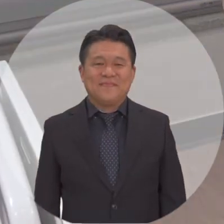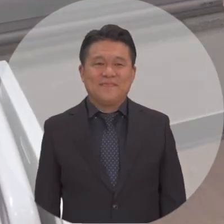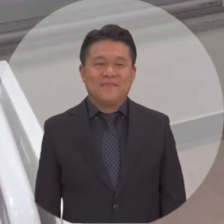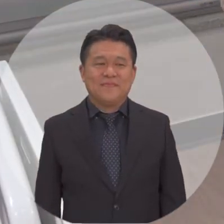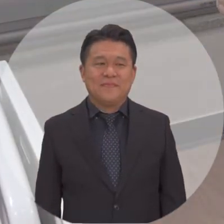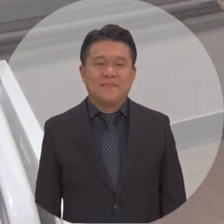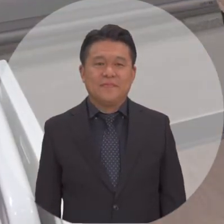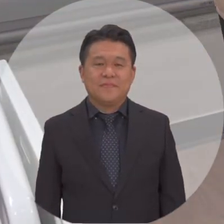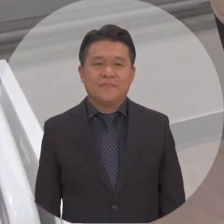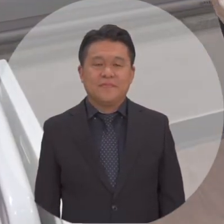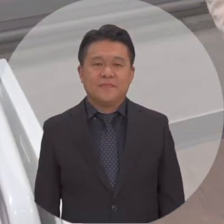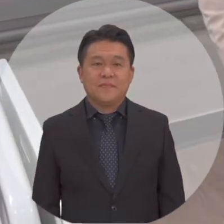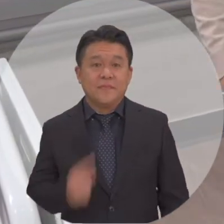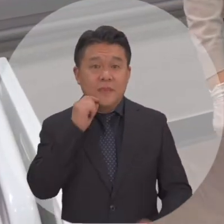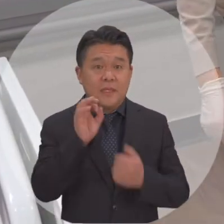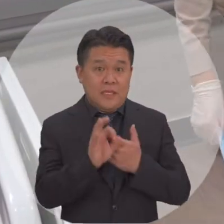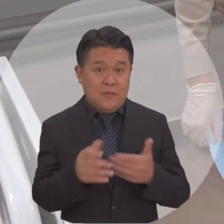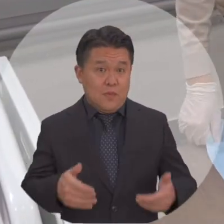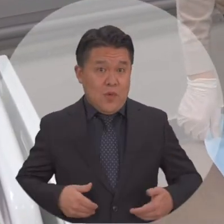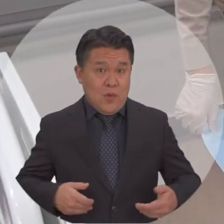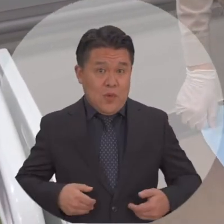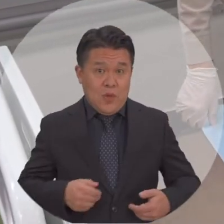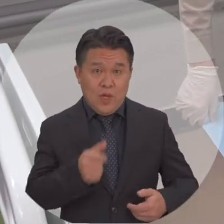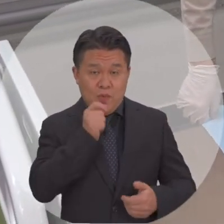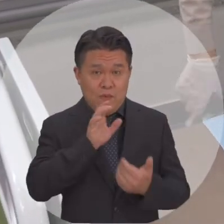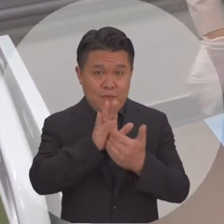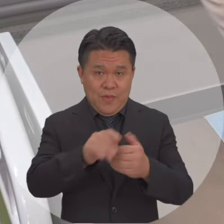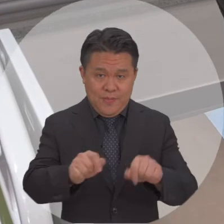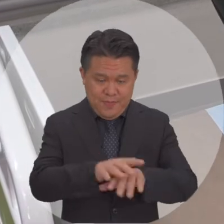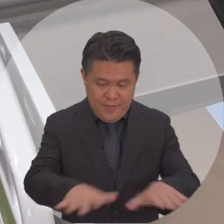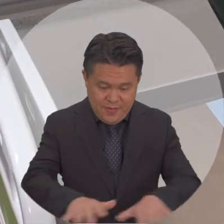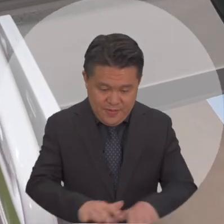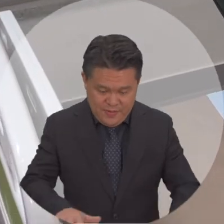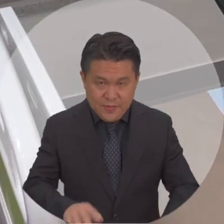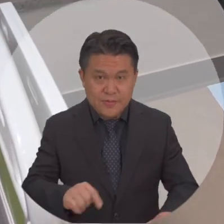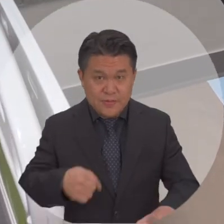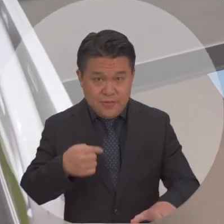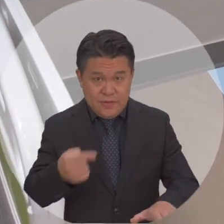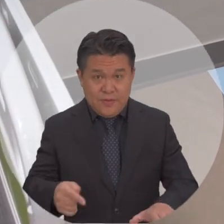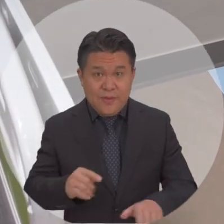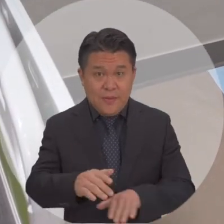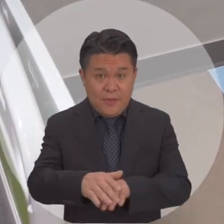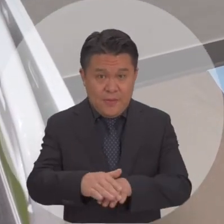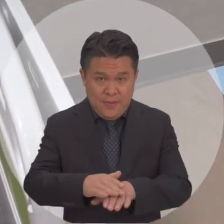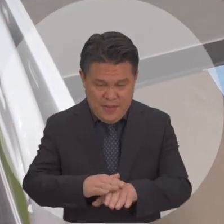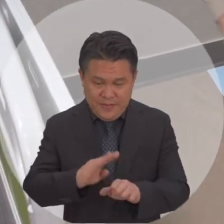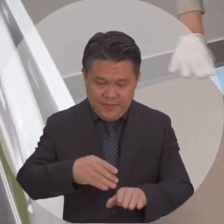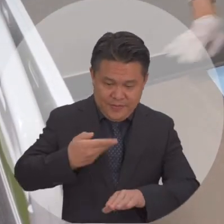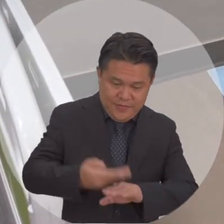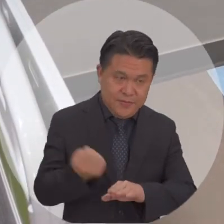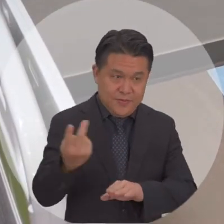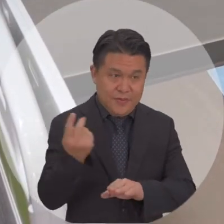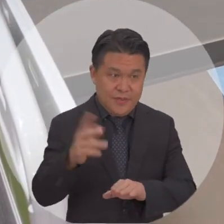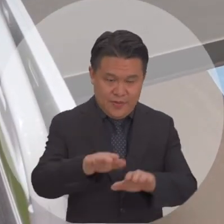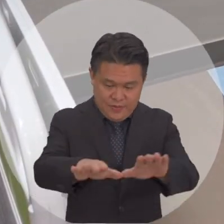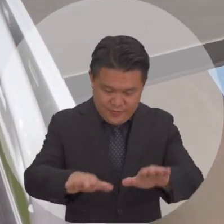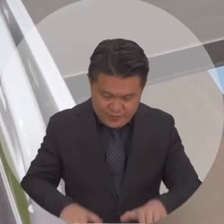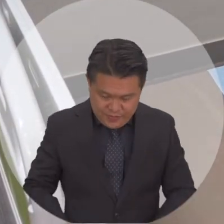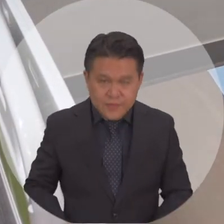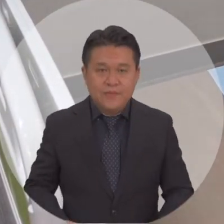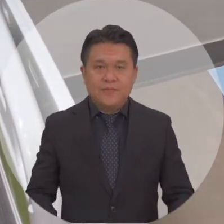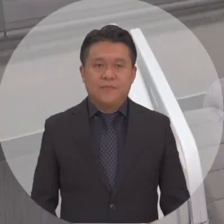아 필요 지 방수포를 깔고 방수포 위에 반으로 접은 시트를 한번 더 깔아줍니다